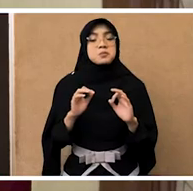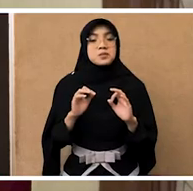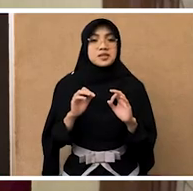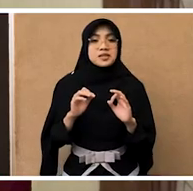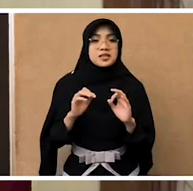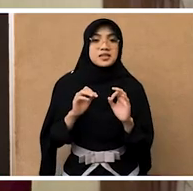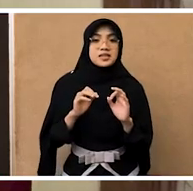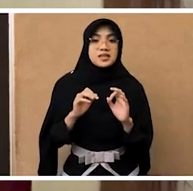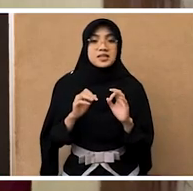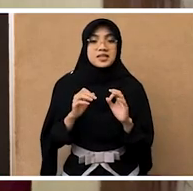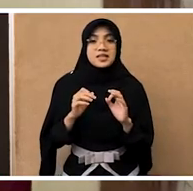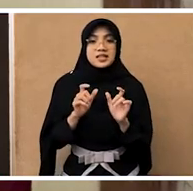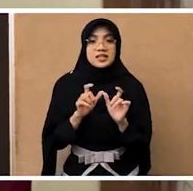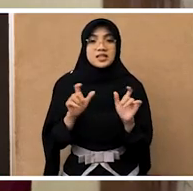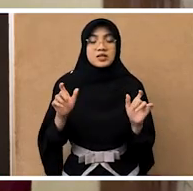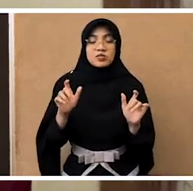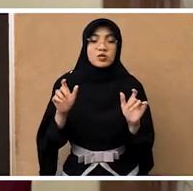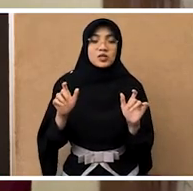janganlah